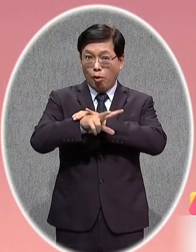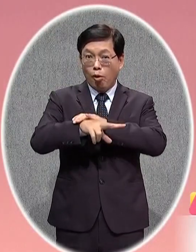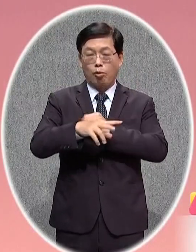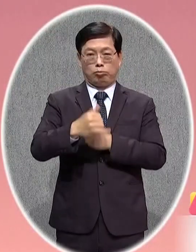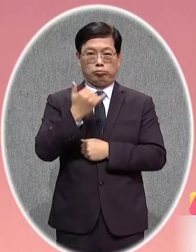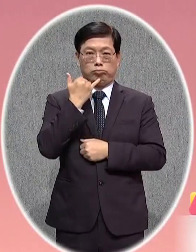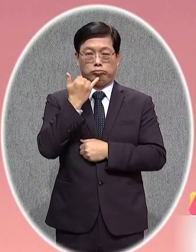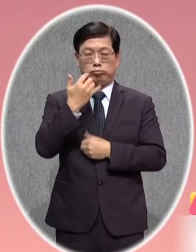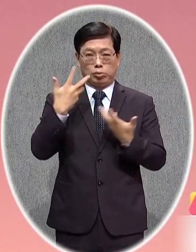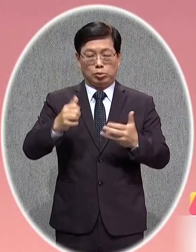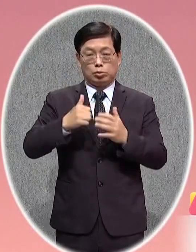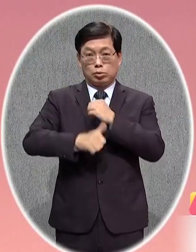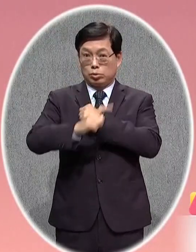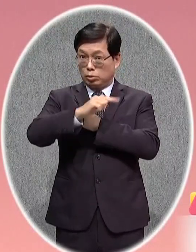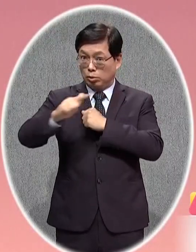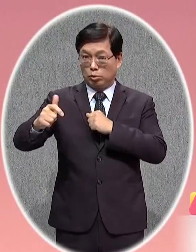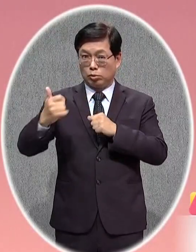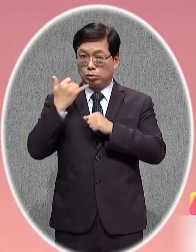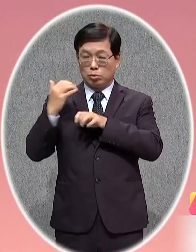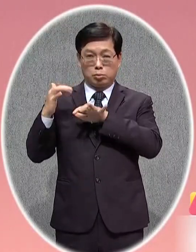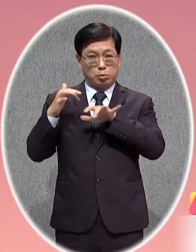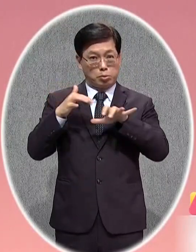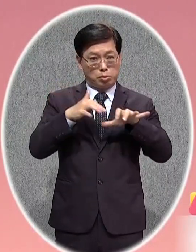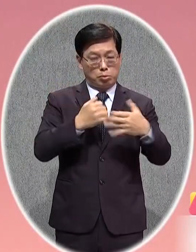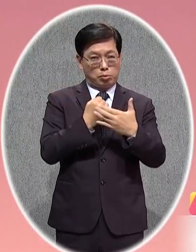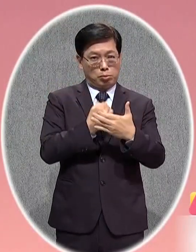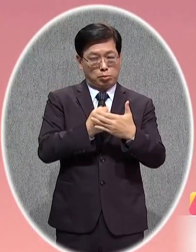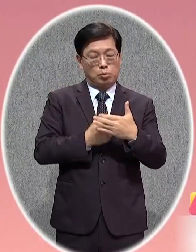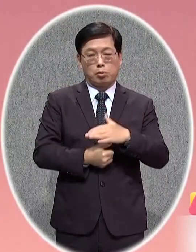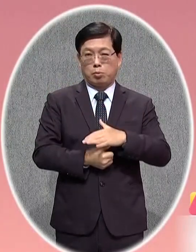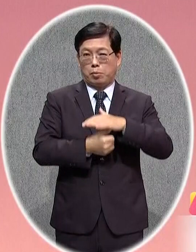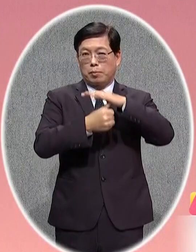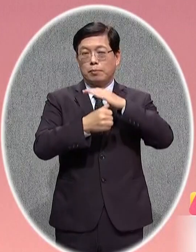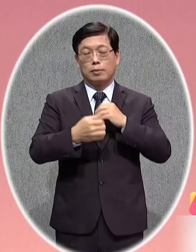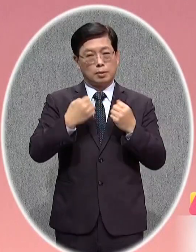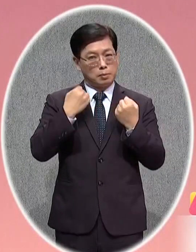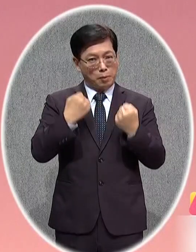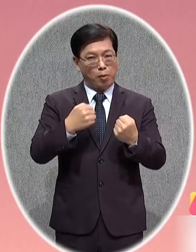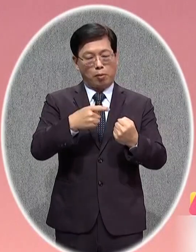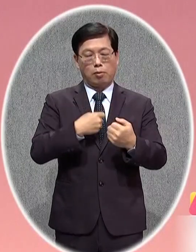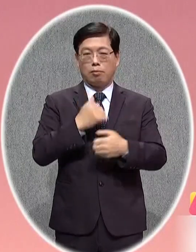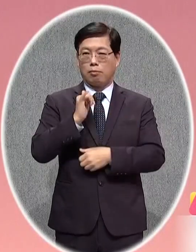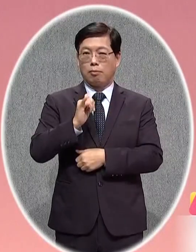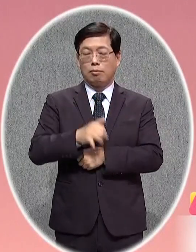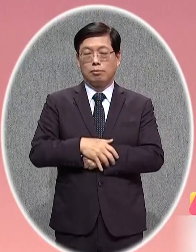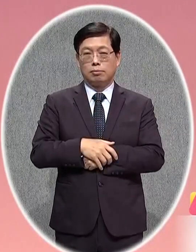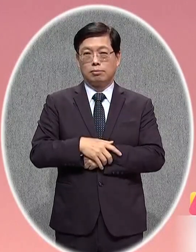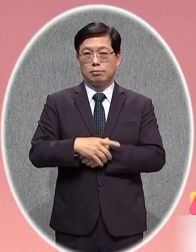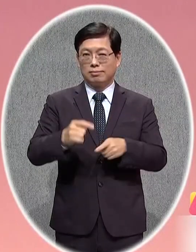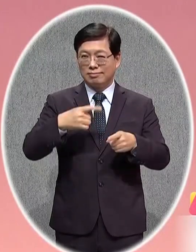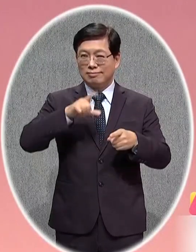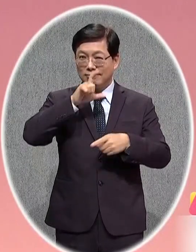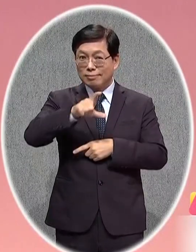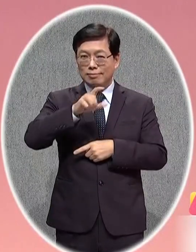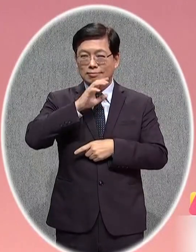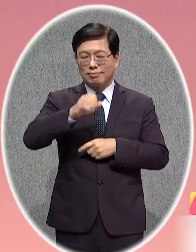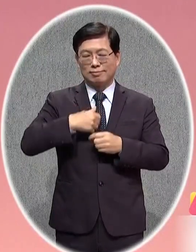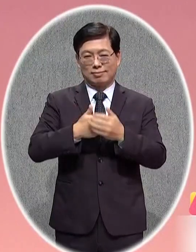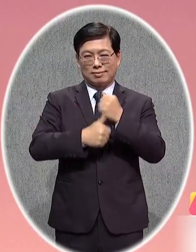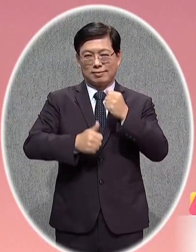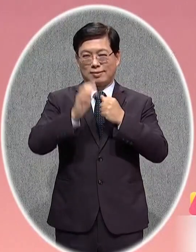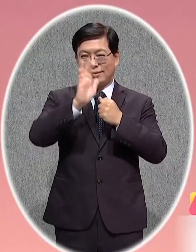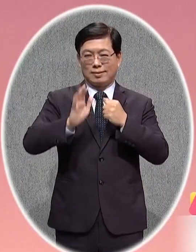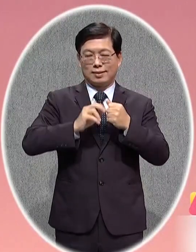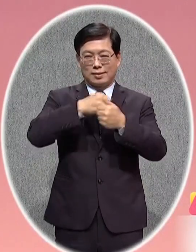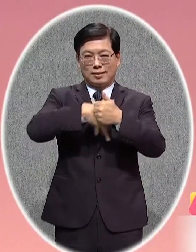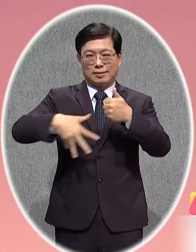提供很多的生物来到这边生长繁殖居住在这里，那也就是我们所称的藻礁生态